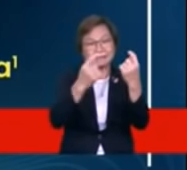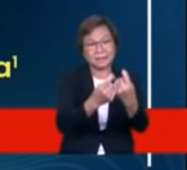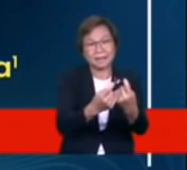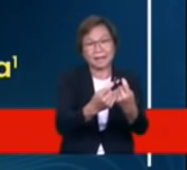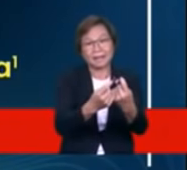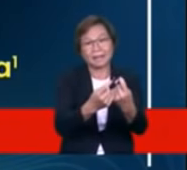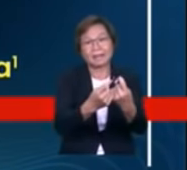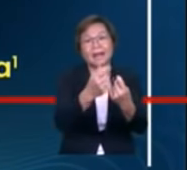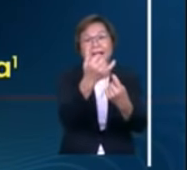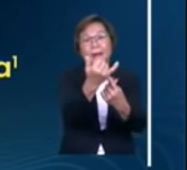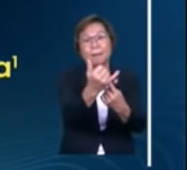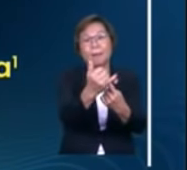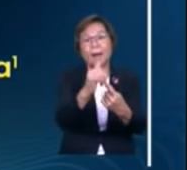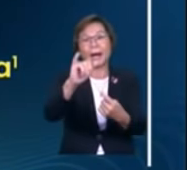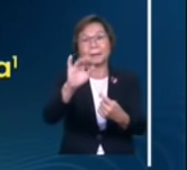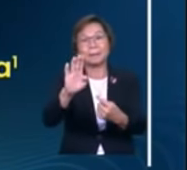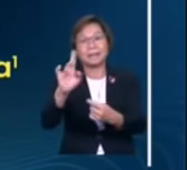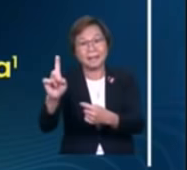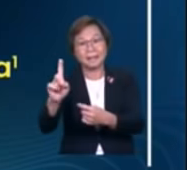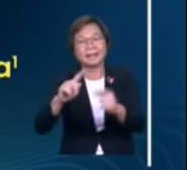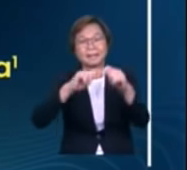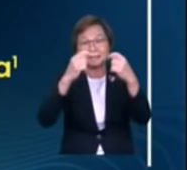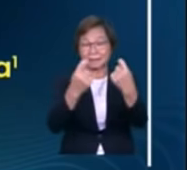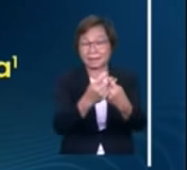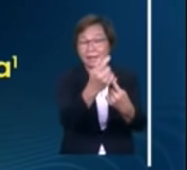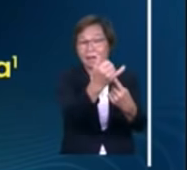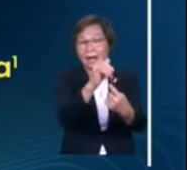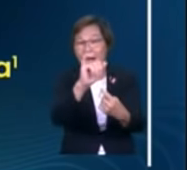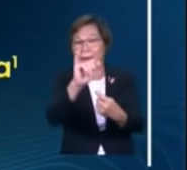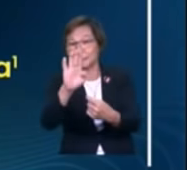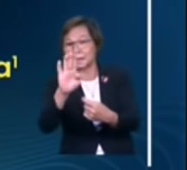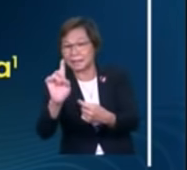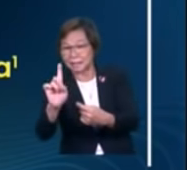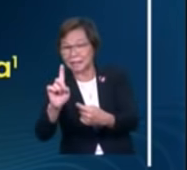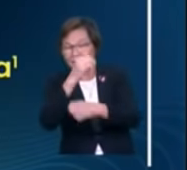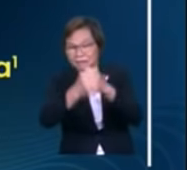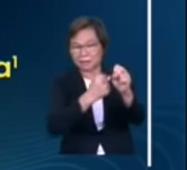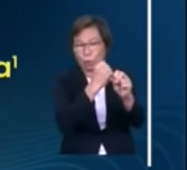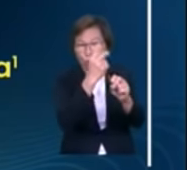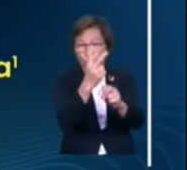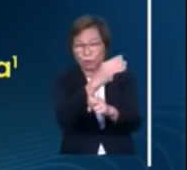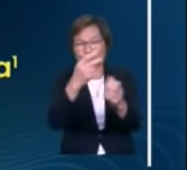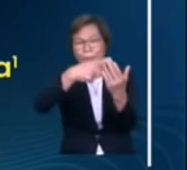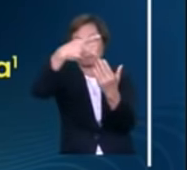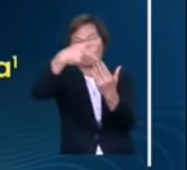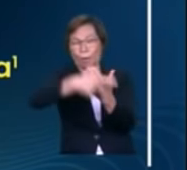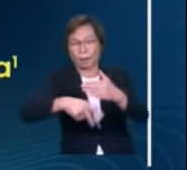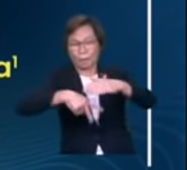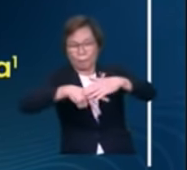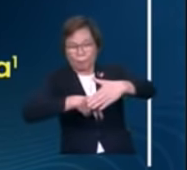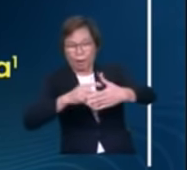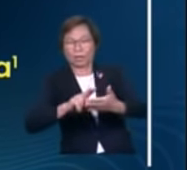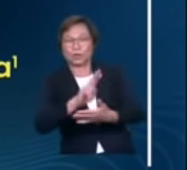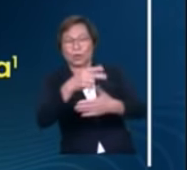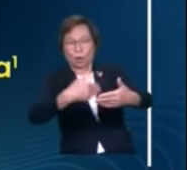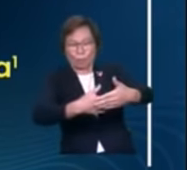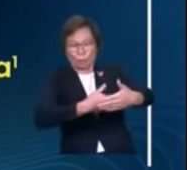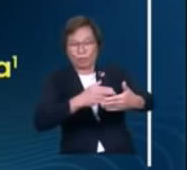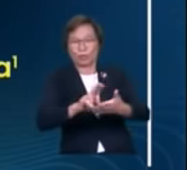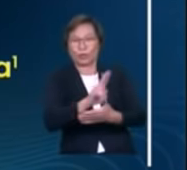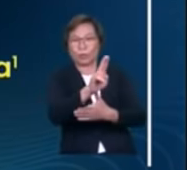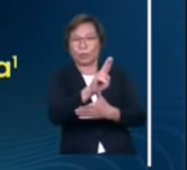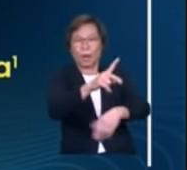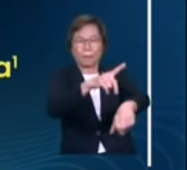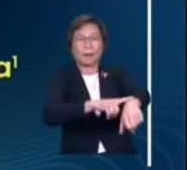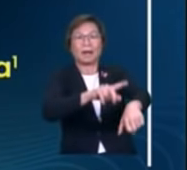Abdi umurnya sekitar 6 semester 2 ibd tahun 2.dan juga program proyek newsted semester